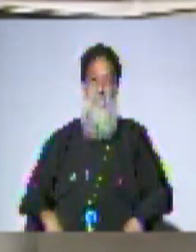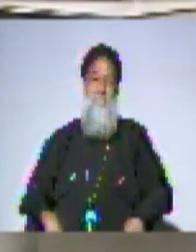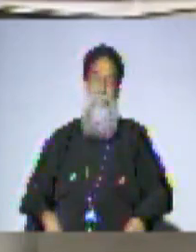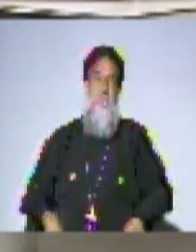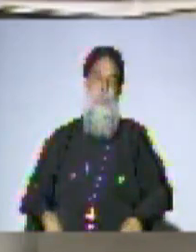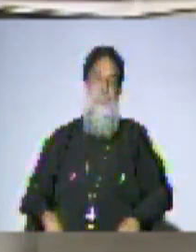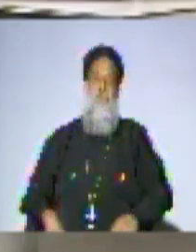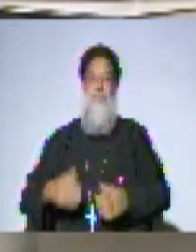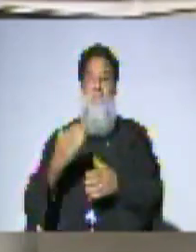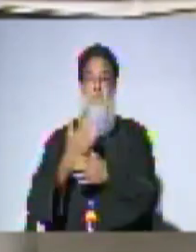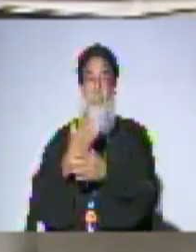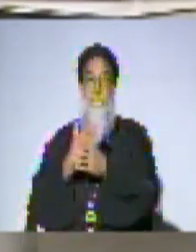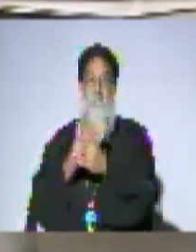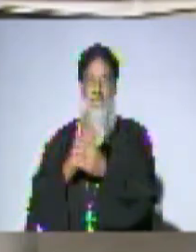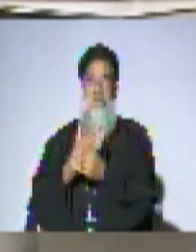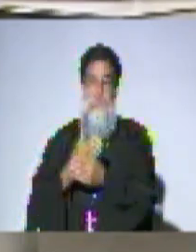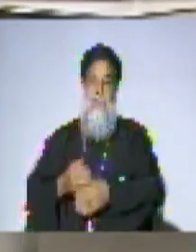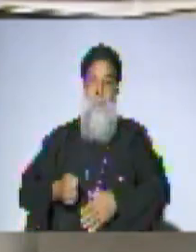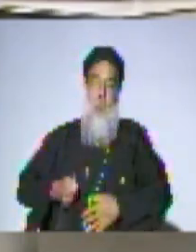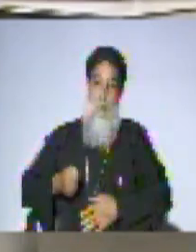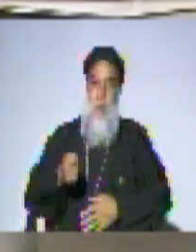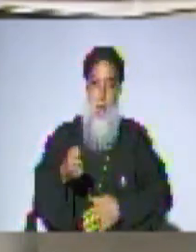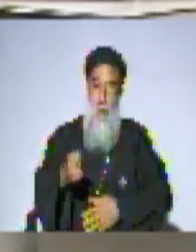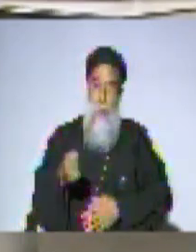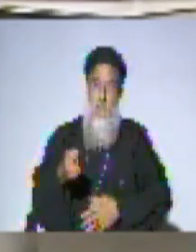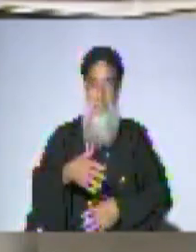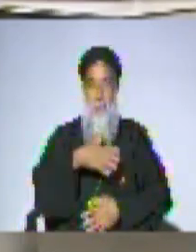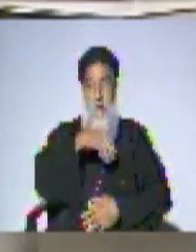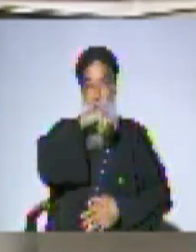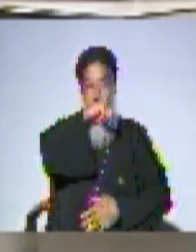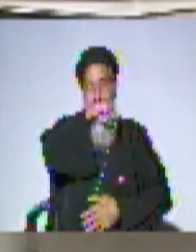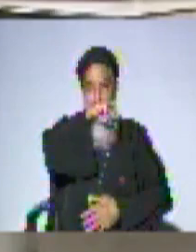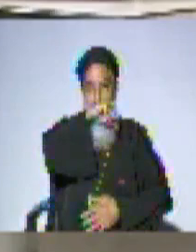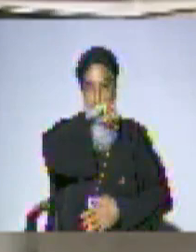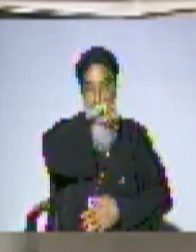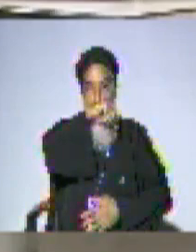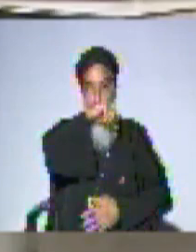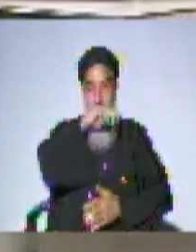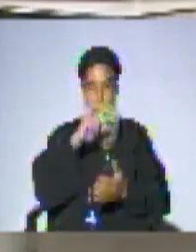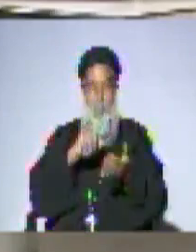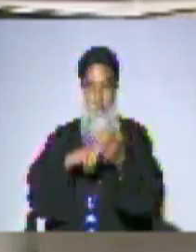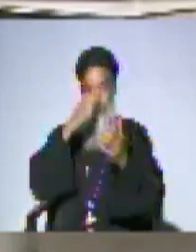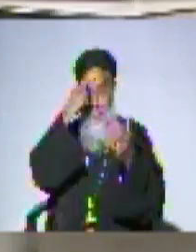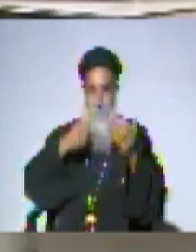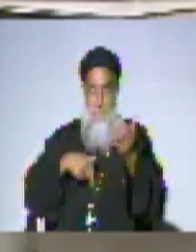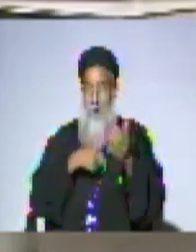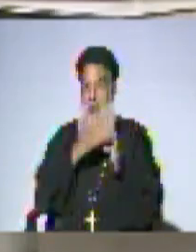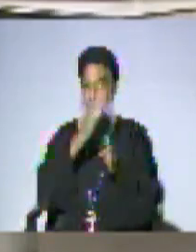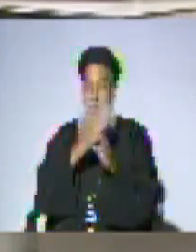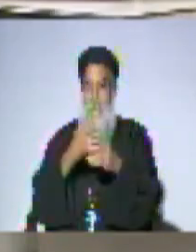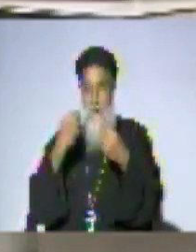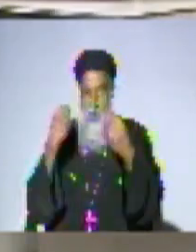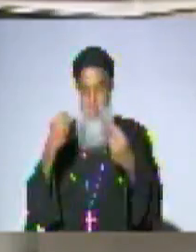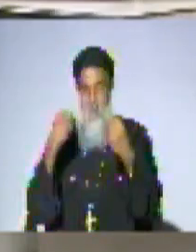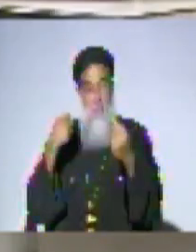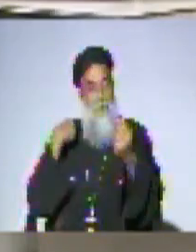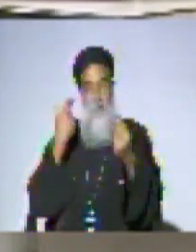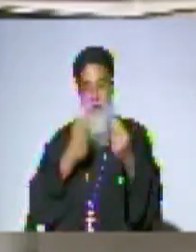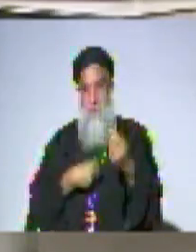لانه واحد قتل لانه كاهن. صحيح ما الكنيسه ما اعترفتش بيه